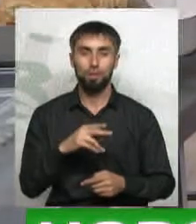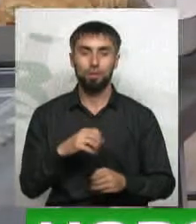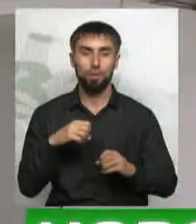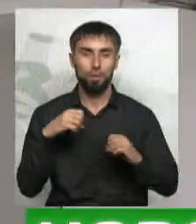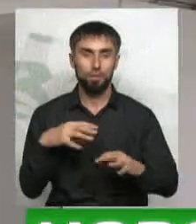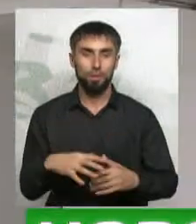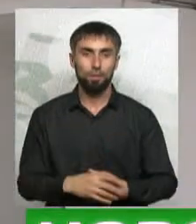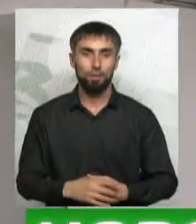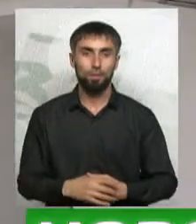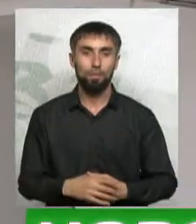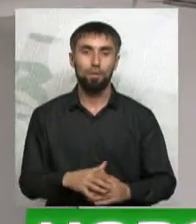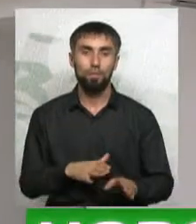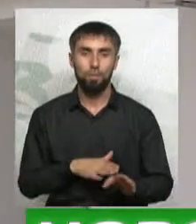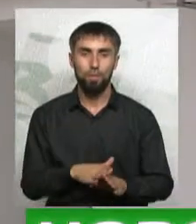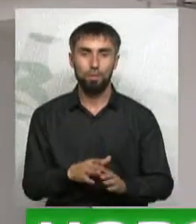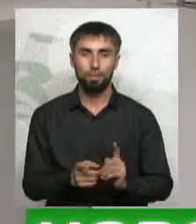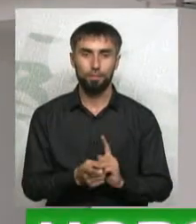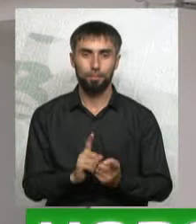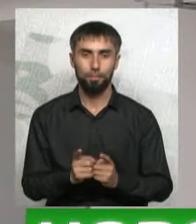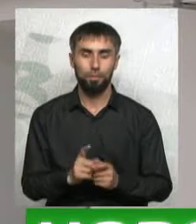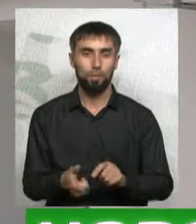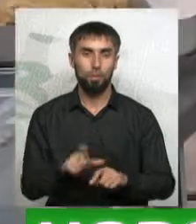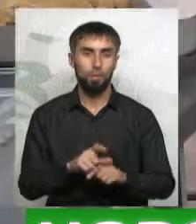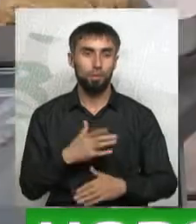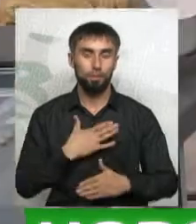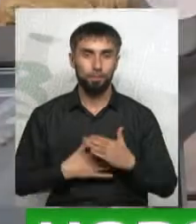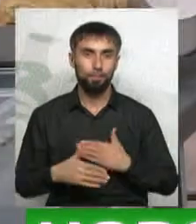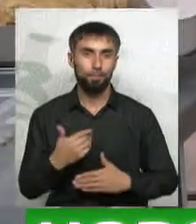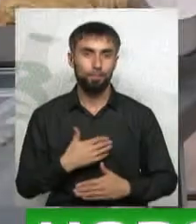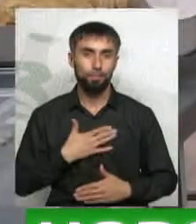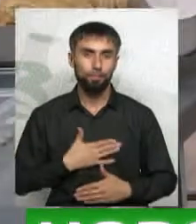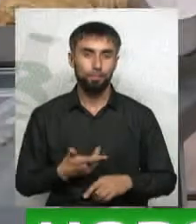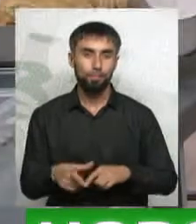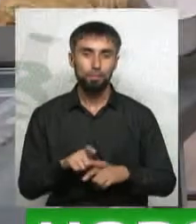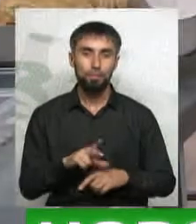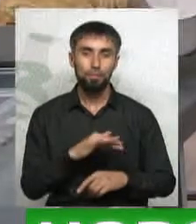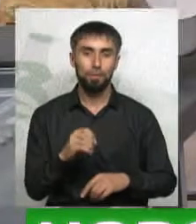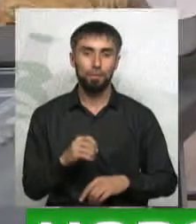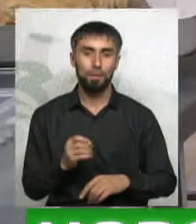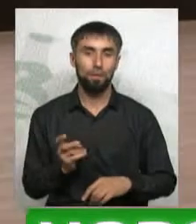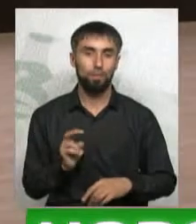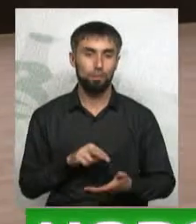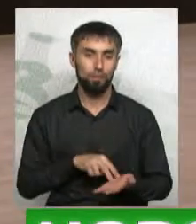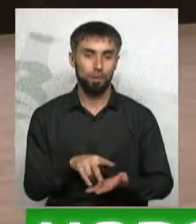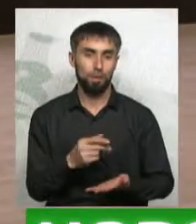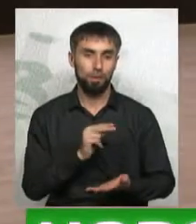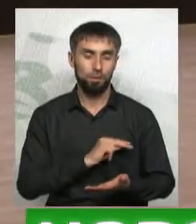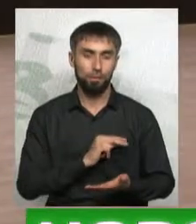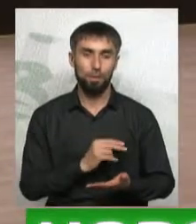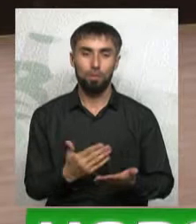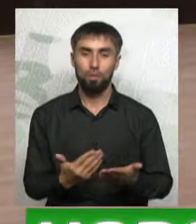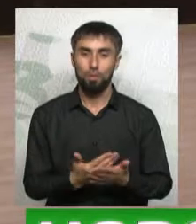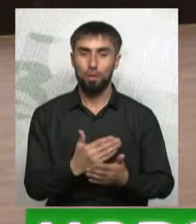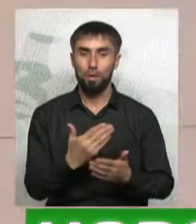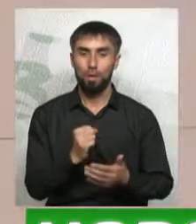освещение. Полностью поменяли. Очень рады. Нам приятно очень даже проходить на работу. Обновленный актовый зал, в